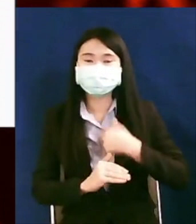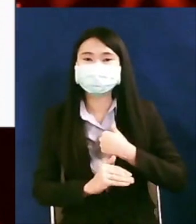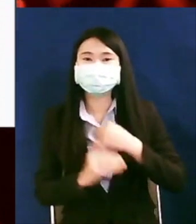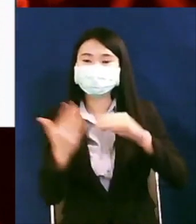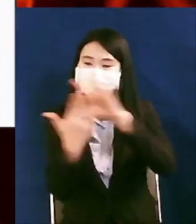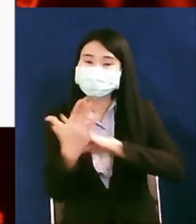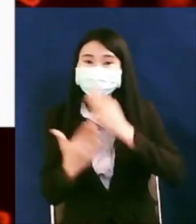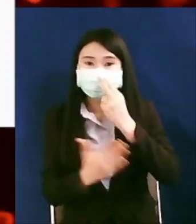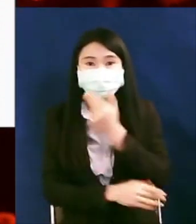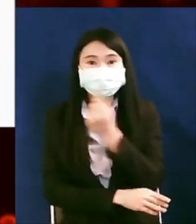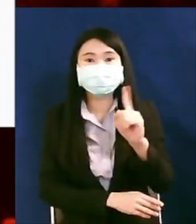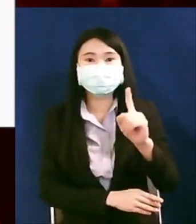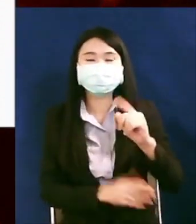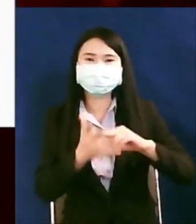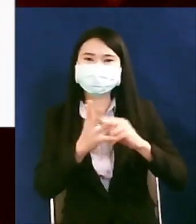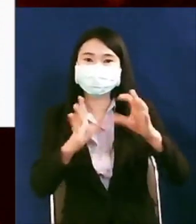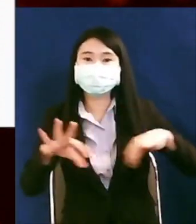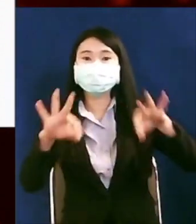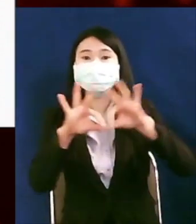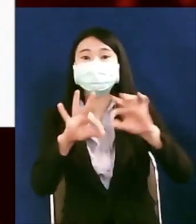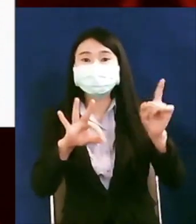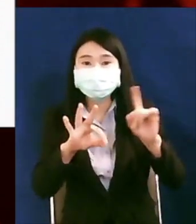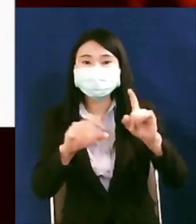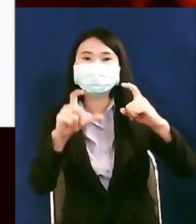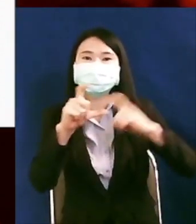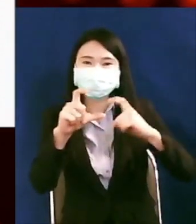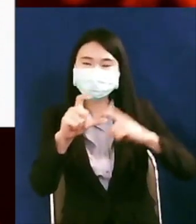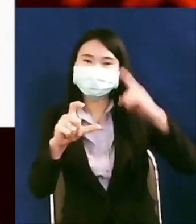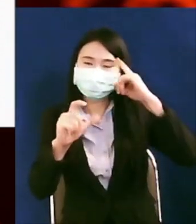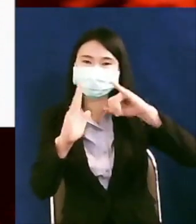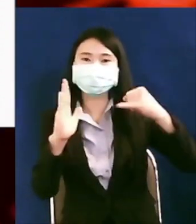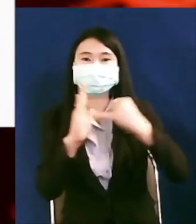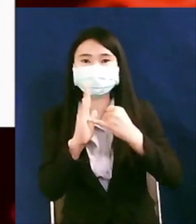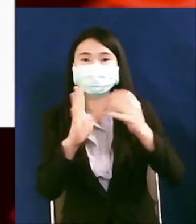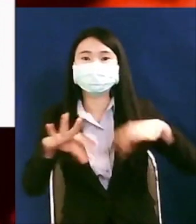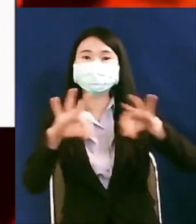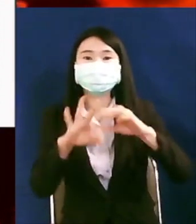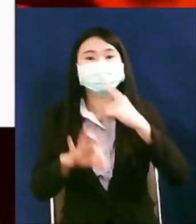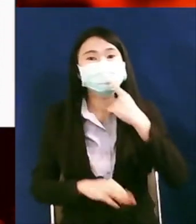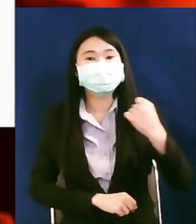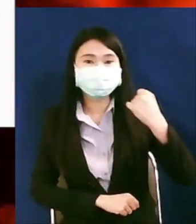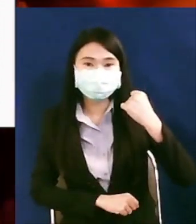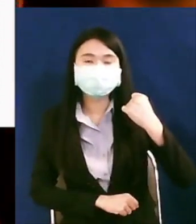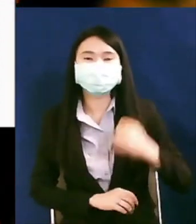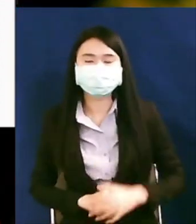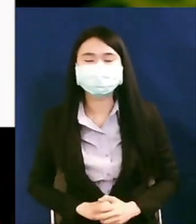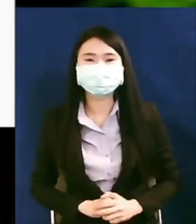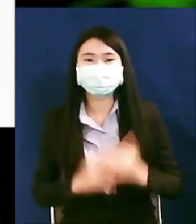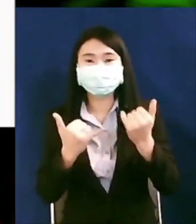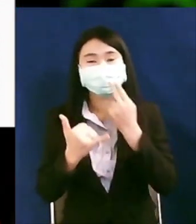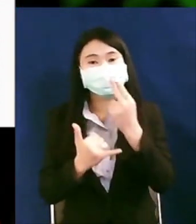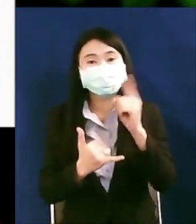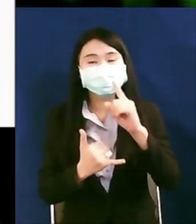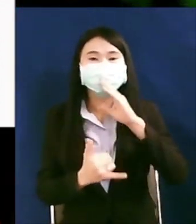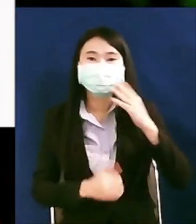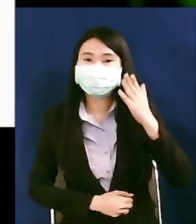ซอร์ก็ยังเป็นส่วนที่มุ่งเน้นอยู่ใน13จังหวัดสีแดงนะครับสีแดงเข้มนะครับเพราะฉะนั้นในรอบต่อ